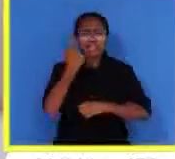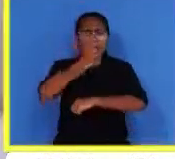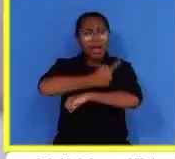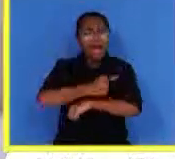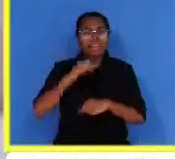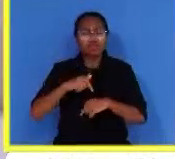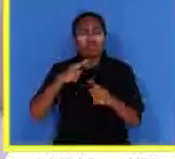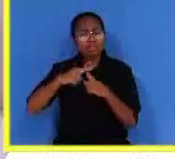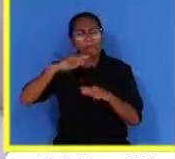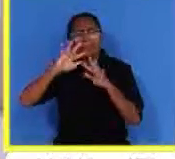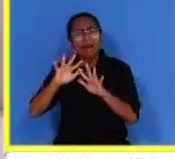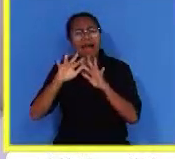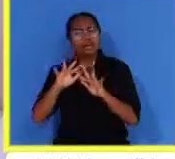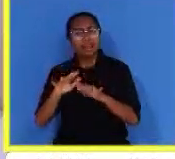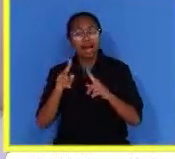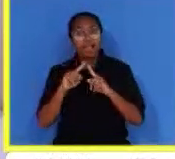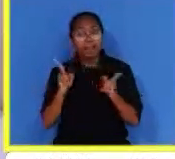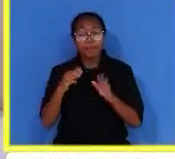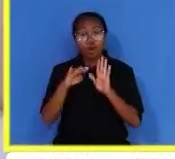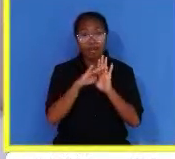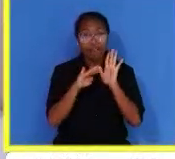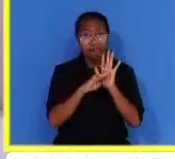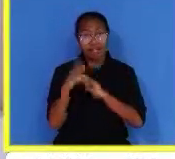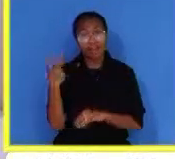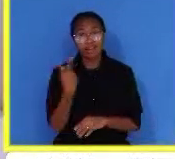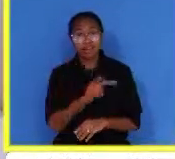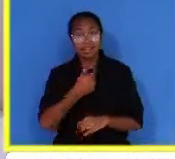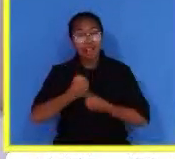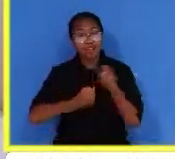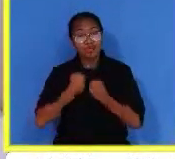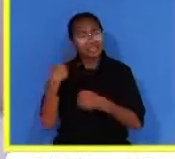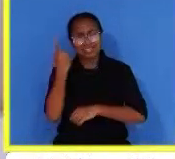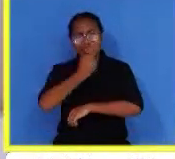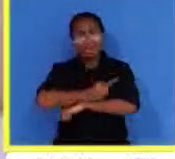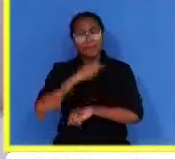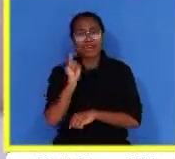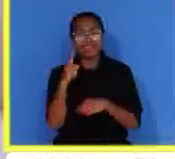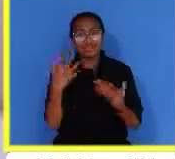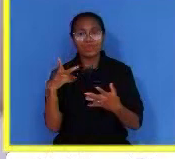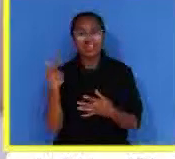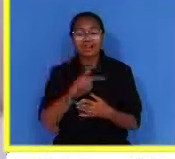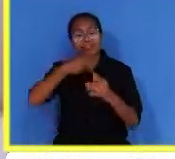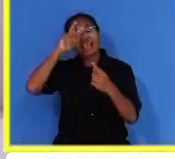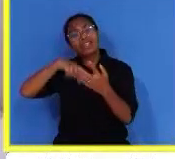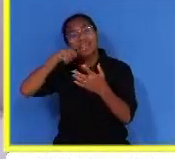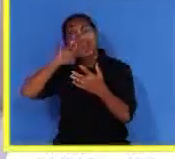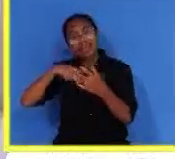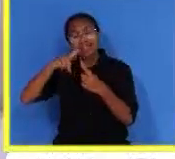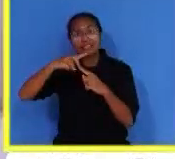tambah banyak sekali, tapi kalau dari data yang kita lakukan analisa setiap hari, kita bisa lihat trennya